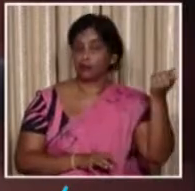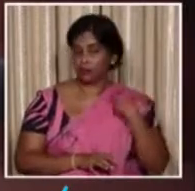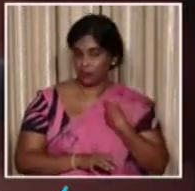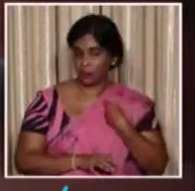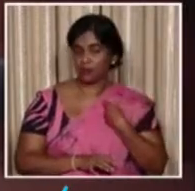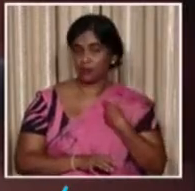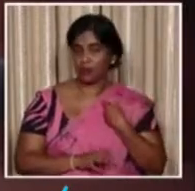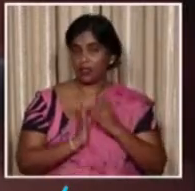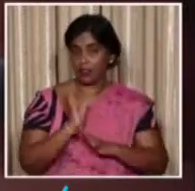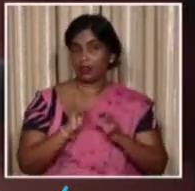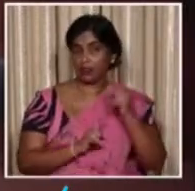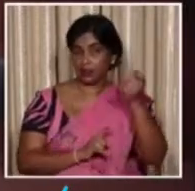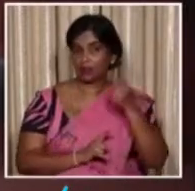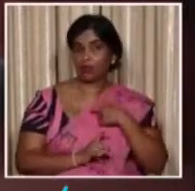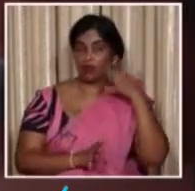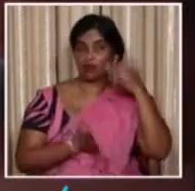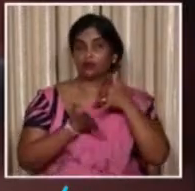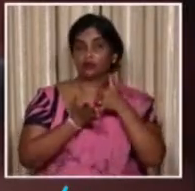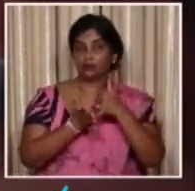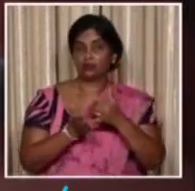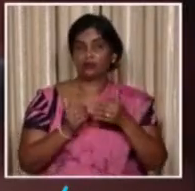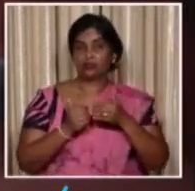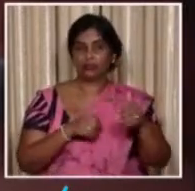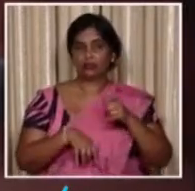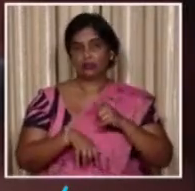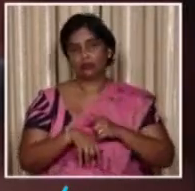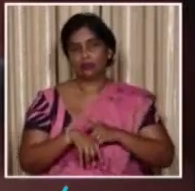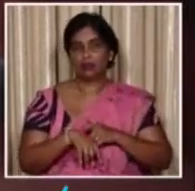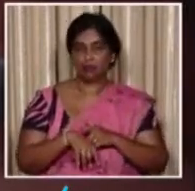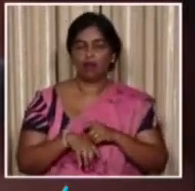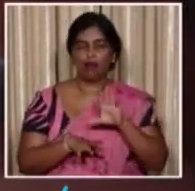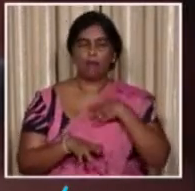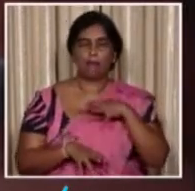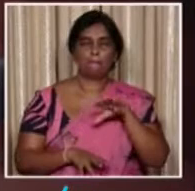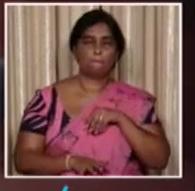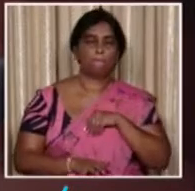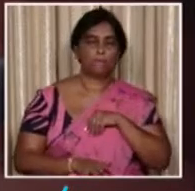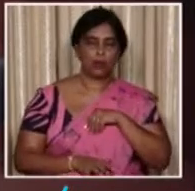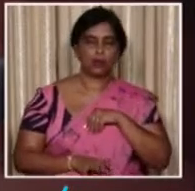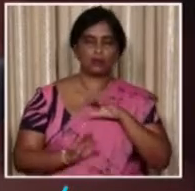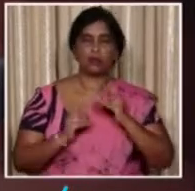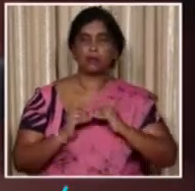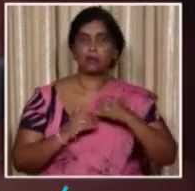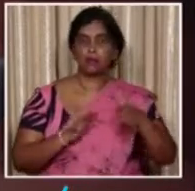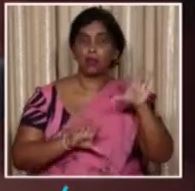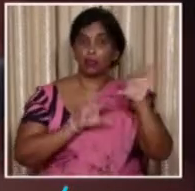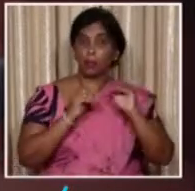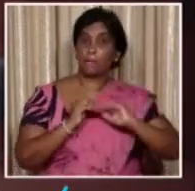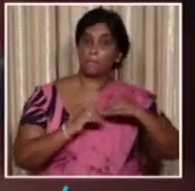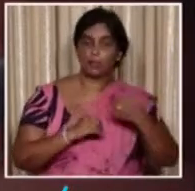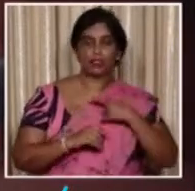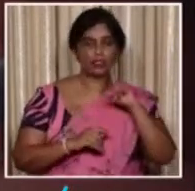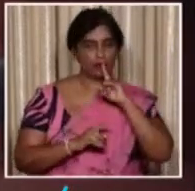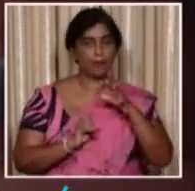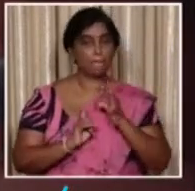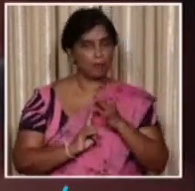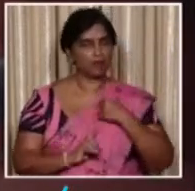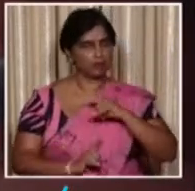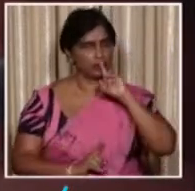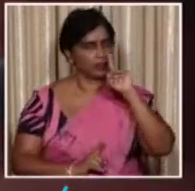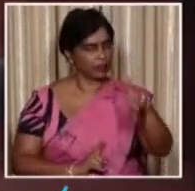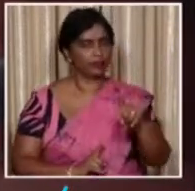කිව්වා මේ ලෝක කුසලානේ පැවැත්ම නිසා ඒ අවස්ථාව බෑ කියලා මම පිළිගත්තා. හැබැයි පසුව පත් කරන්න කියලා අපි ඉල්ලුවේ එතුමගෙ මම පෞද්ගලික ඉල්ලලා